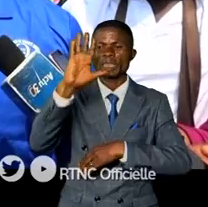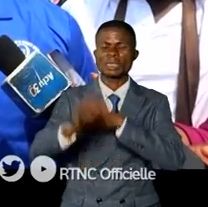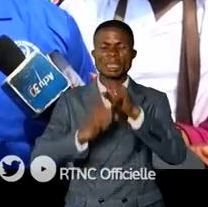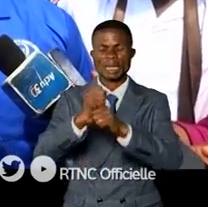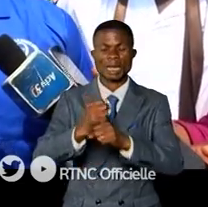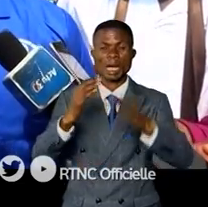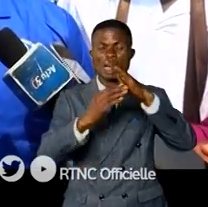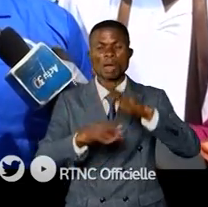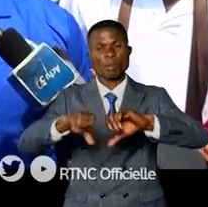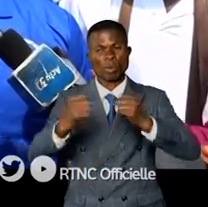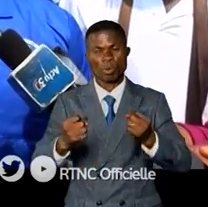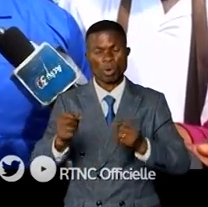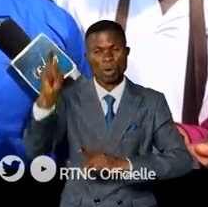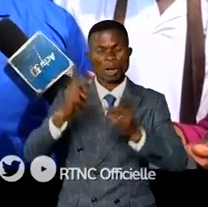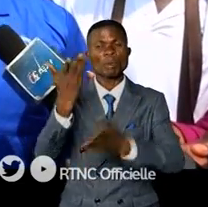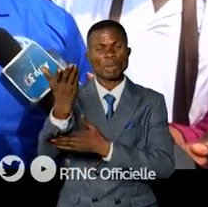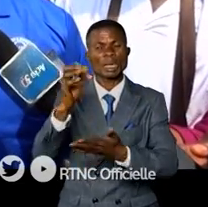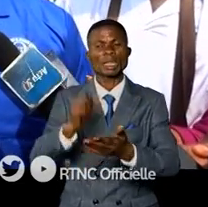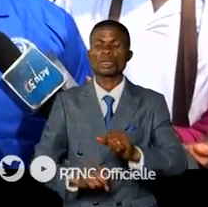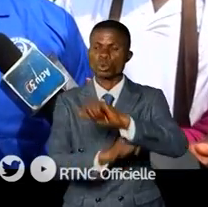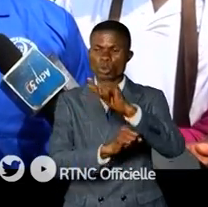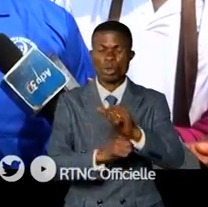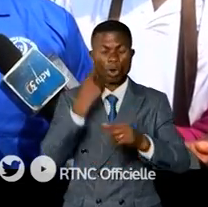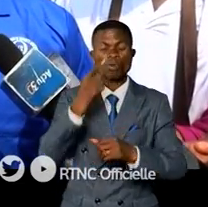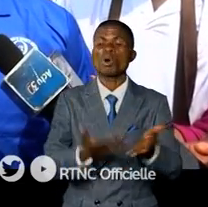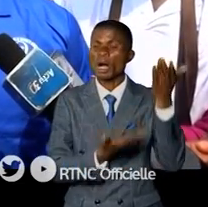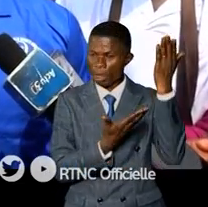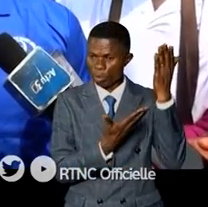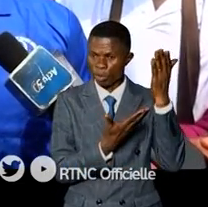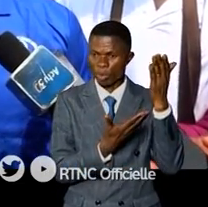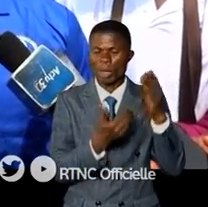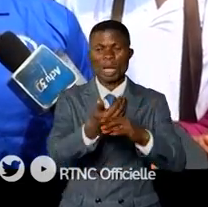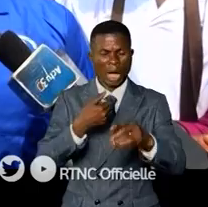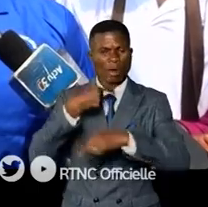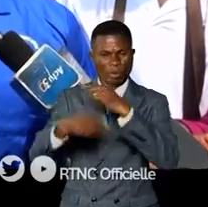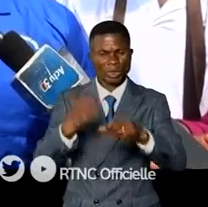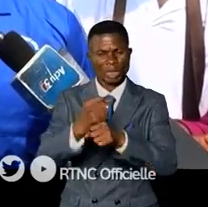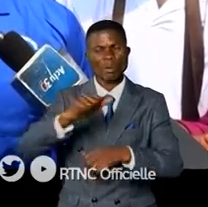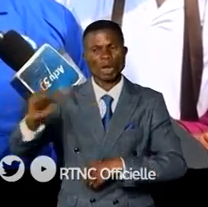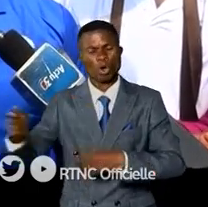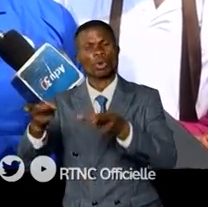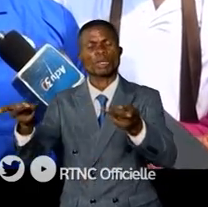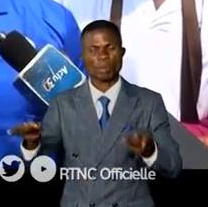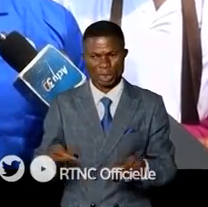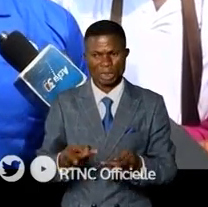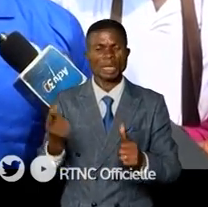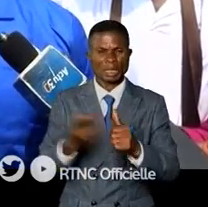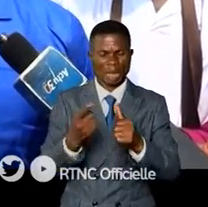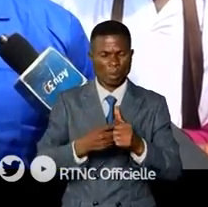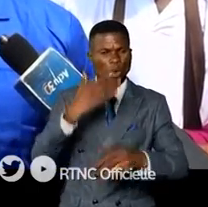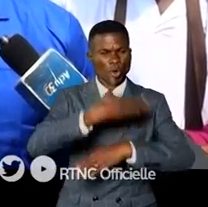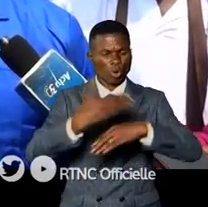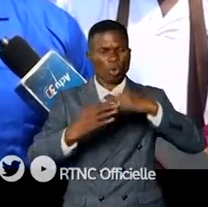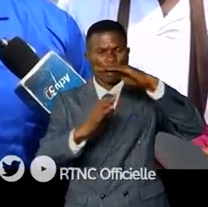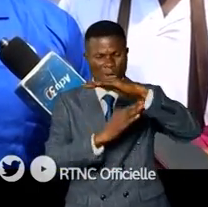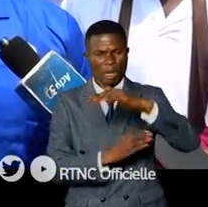population a posé les problèmes, nous avons trouvé qu'il était plus important avant de commencer une autre action ici. Il fallait d'abord que